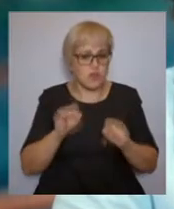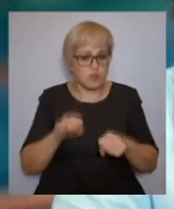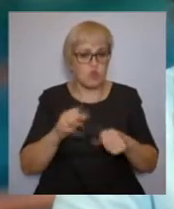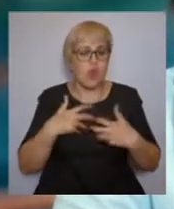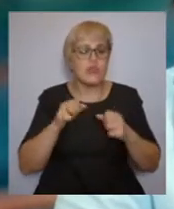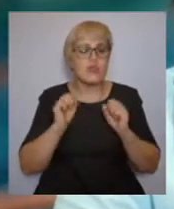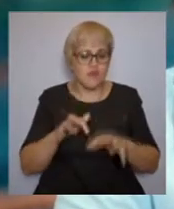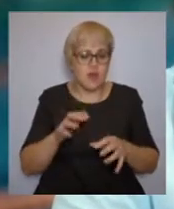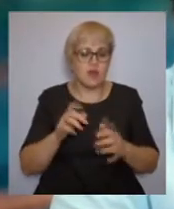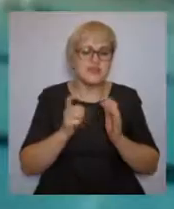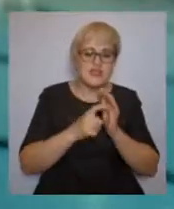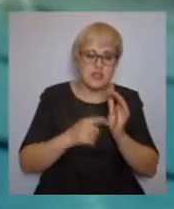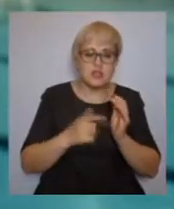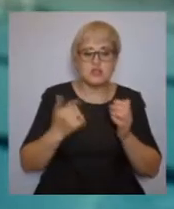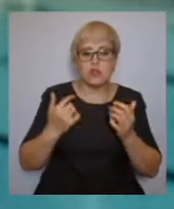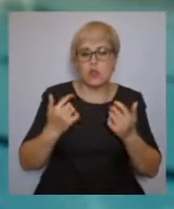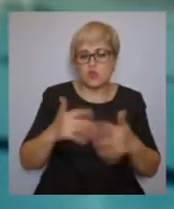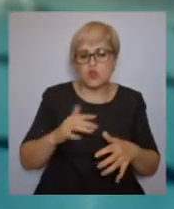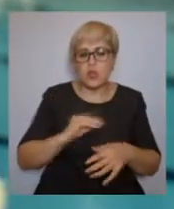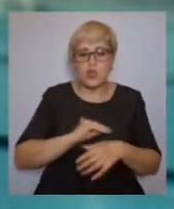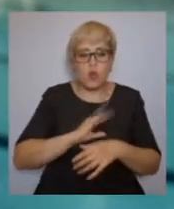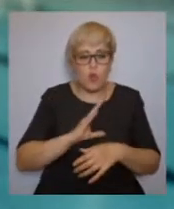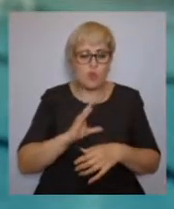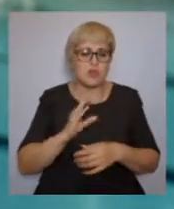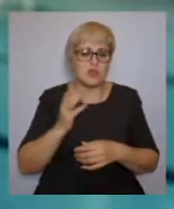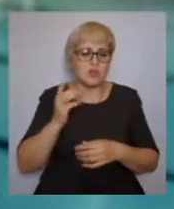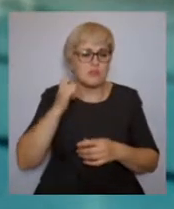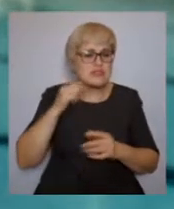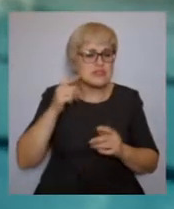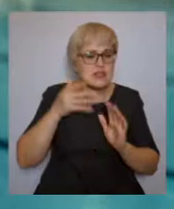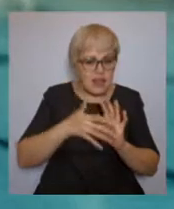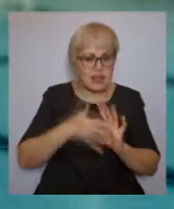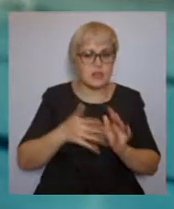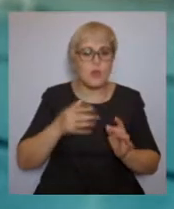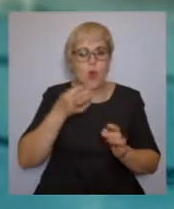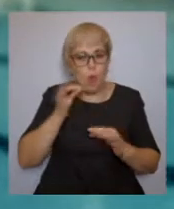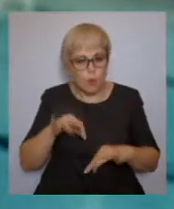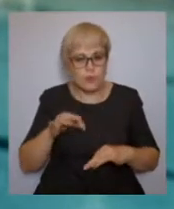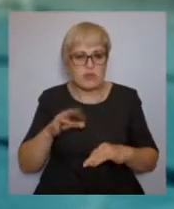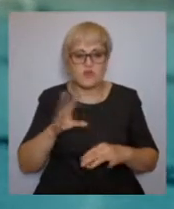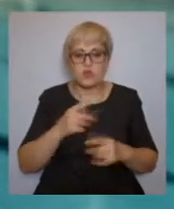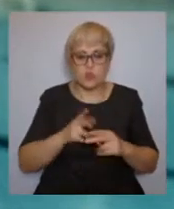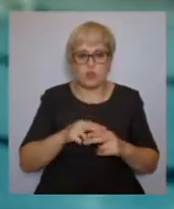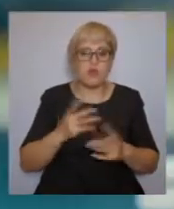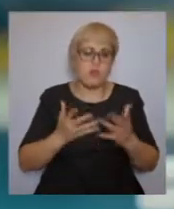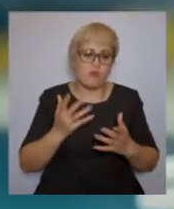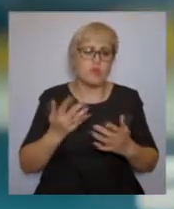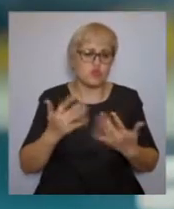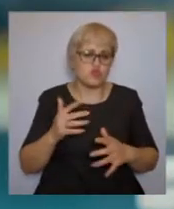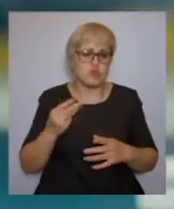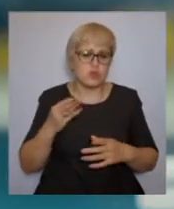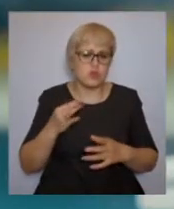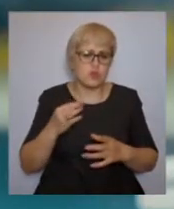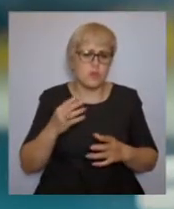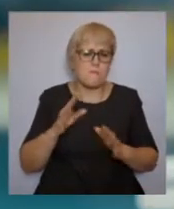отдавать делиться уже накопленными знаниями и опытом в данной версии наверное